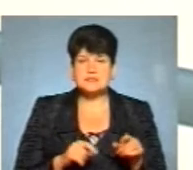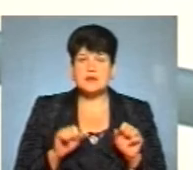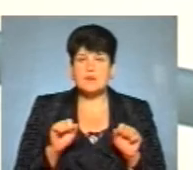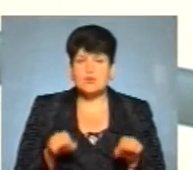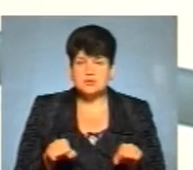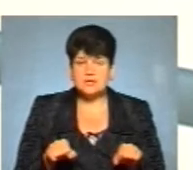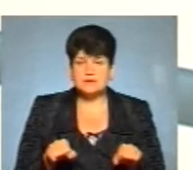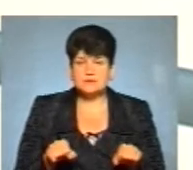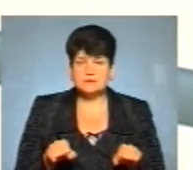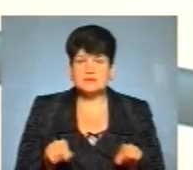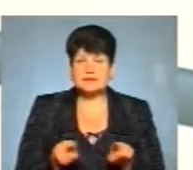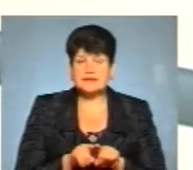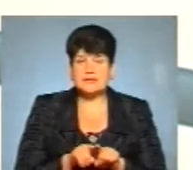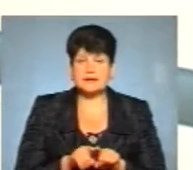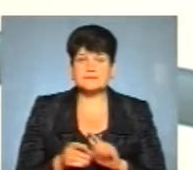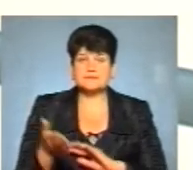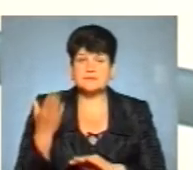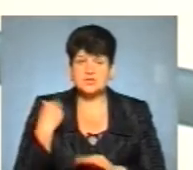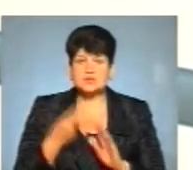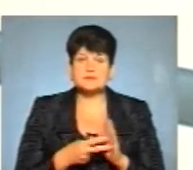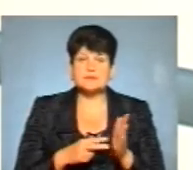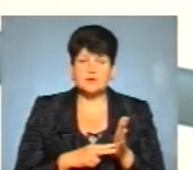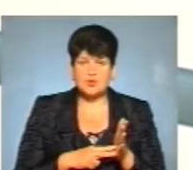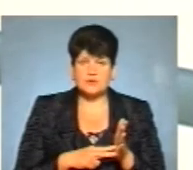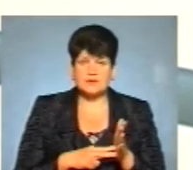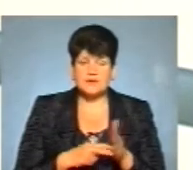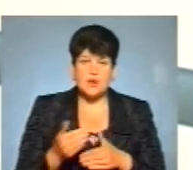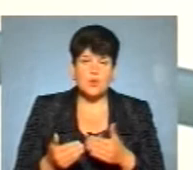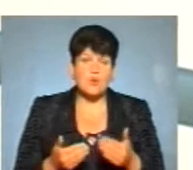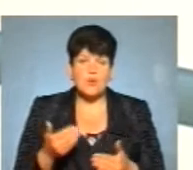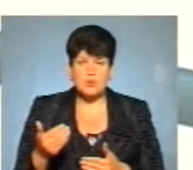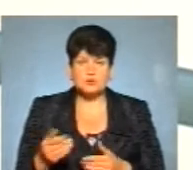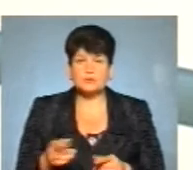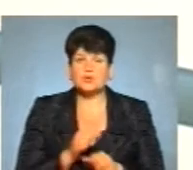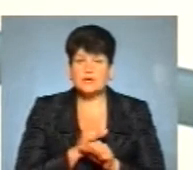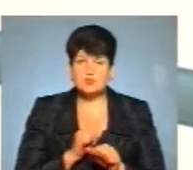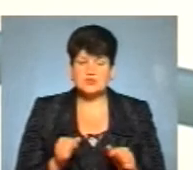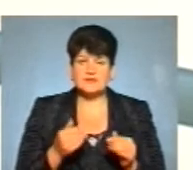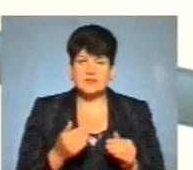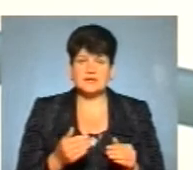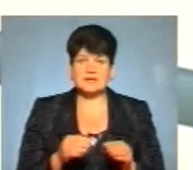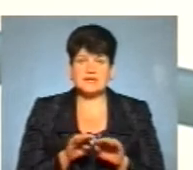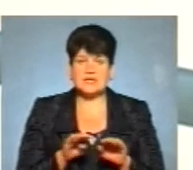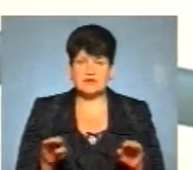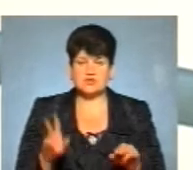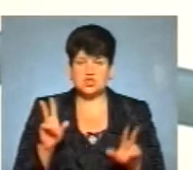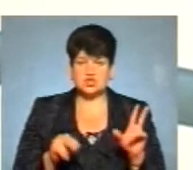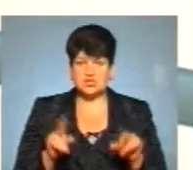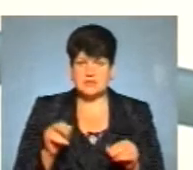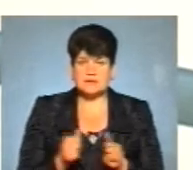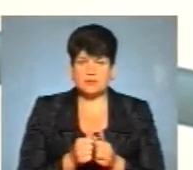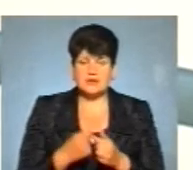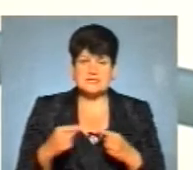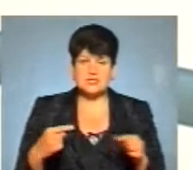такий заздалегідь спланований якийсь крок, аби унеможливити їхні рівні шанси поряд з